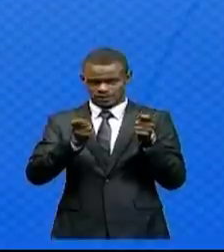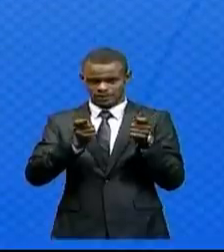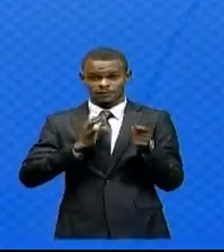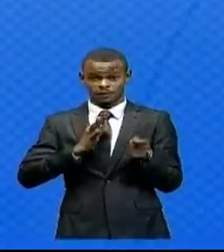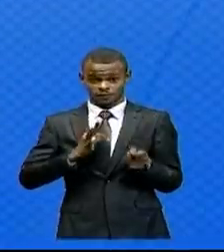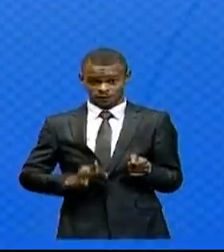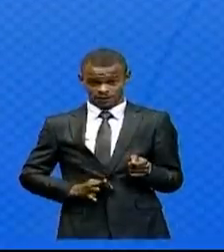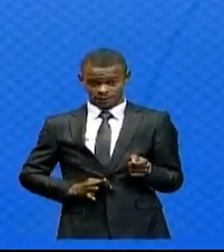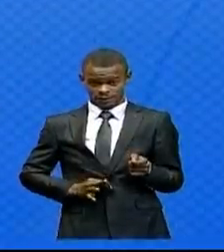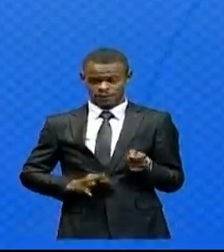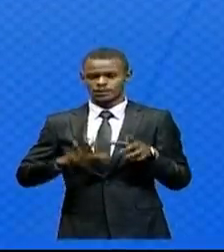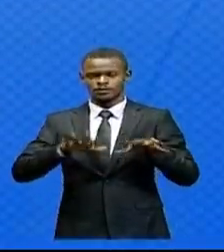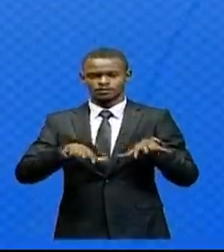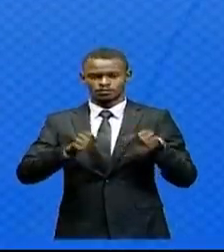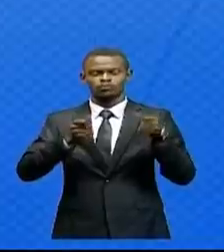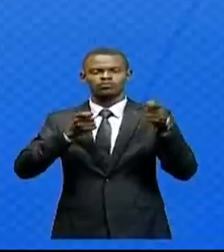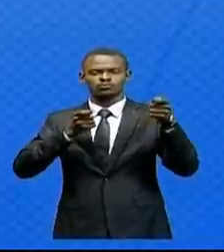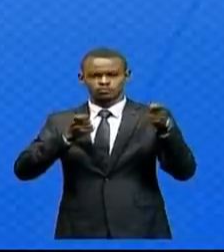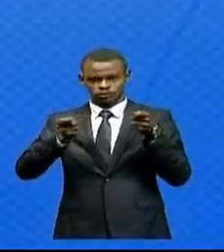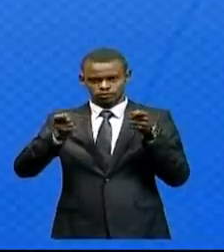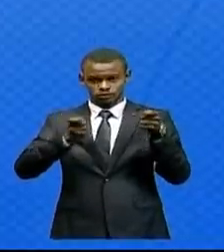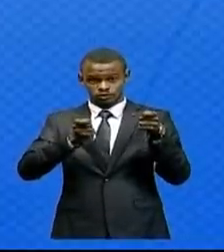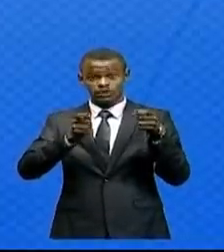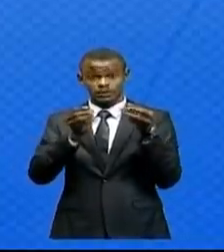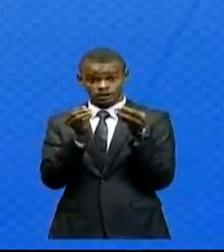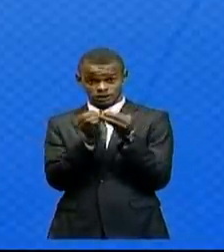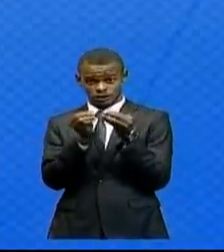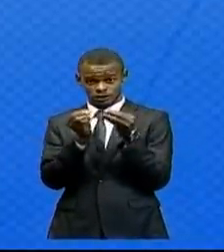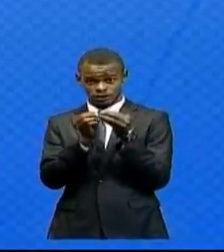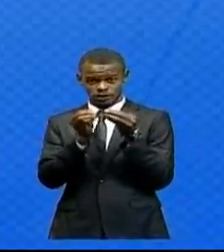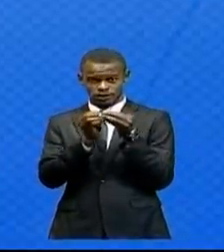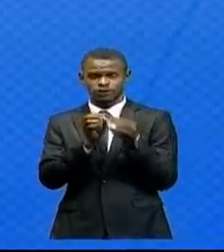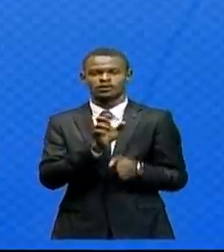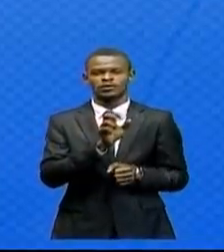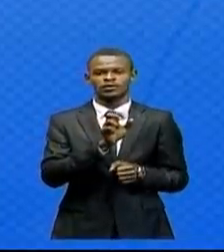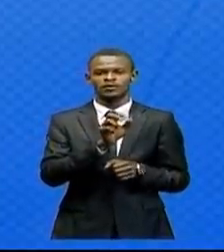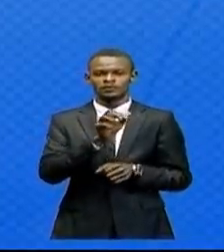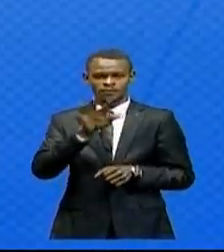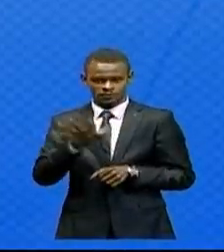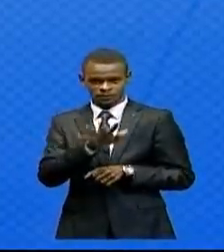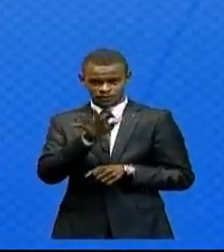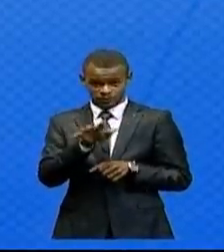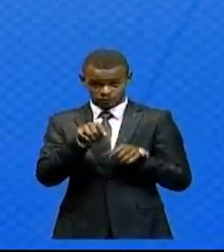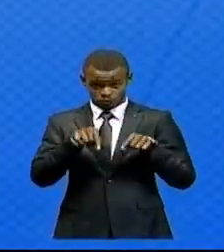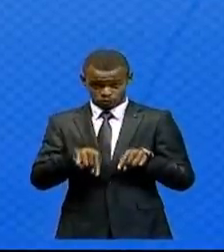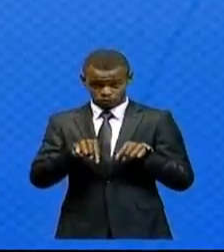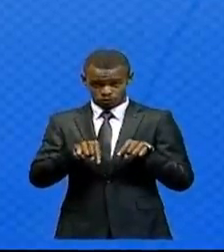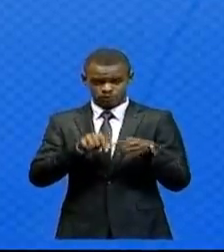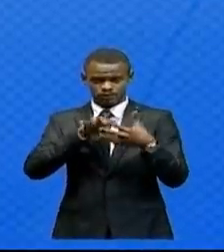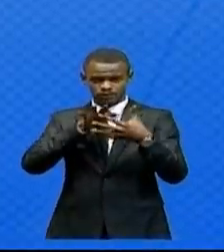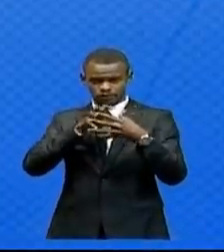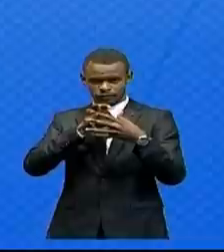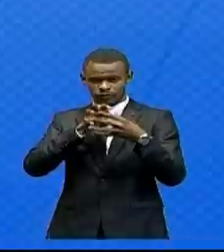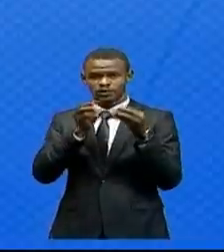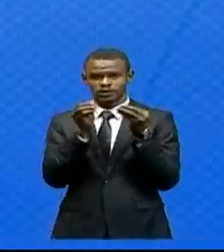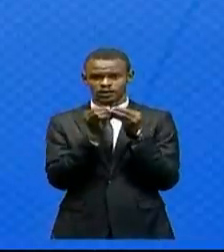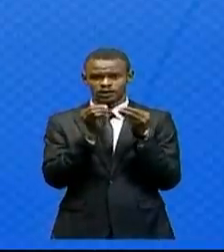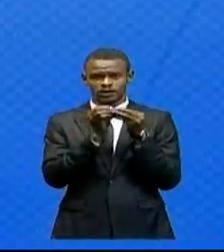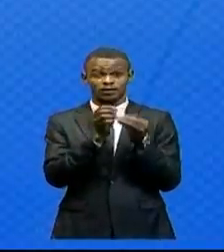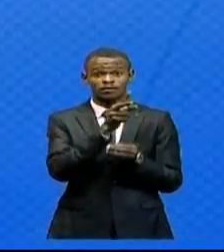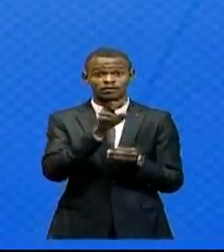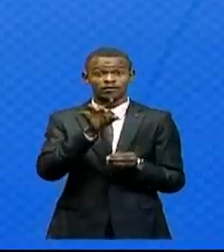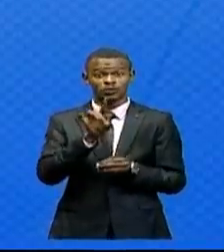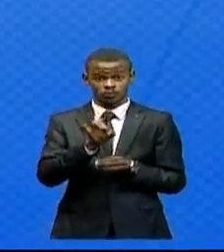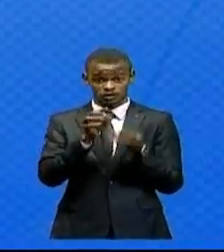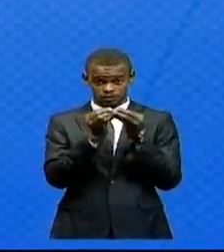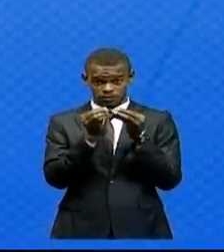Félix-Antoine Tshisekedi Tshilombo, a présidé ce vendredi 12 novembre 2021 par visioconférence la 28e